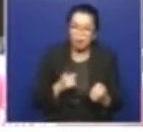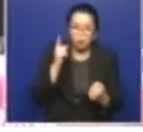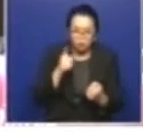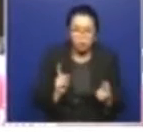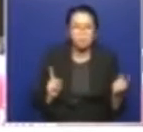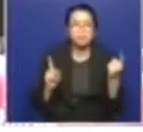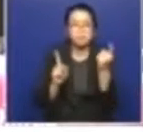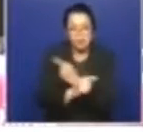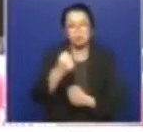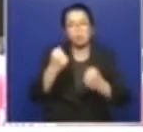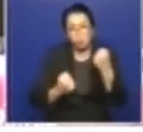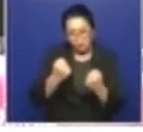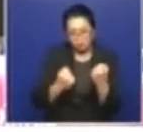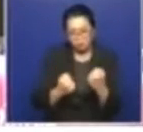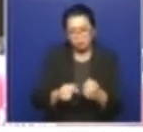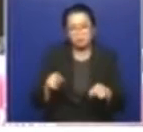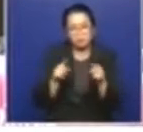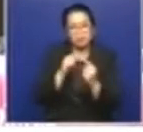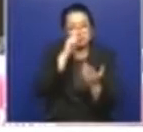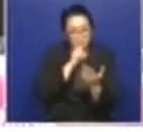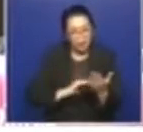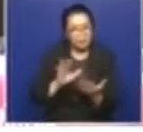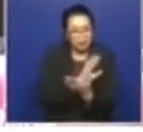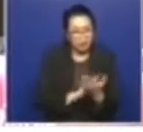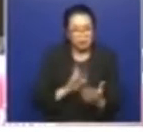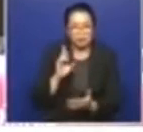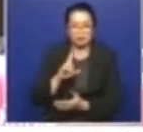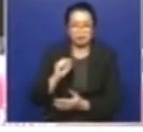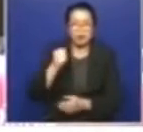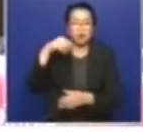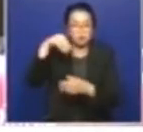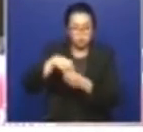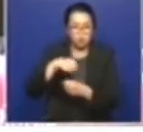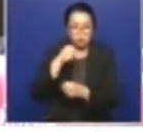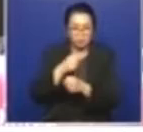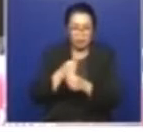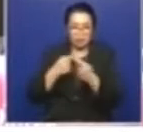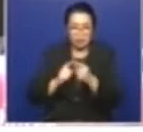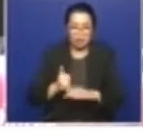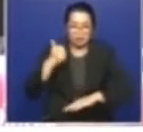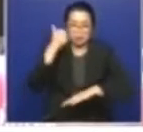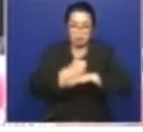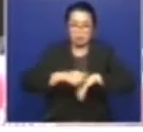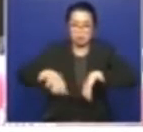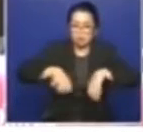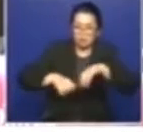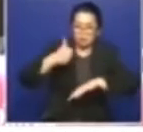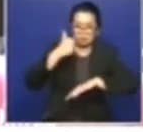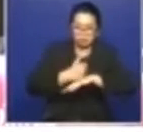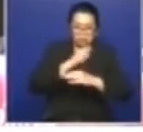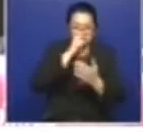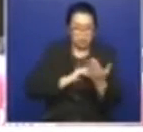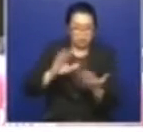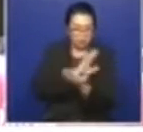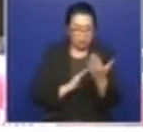ชาสภายังอยู่เพียงแต่เราเปลี่ยนคนบริหารเปลี่ยนคนเดียวไม่